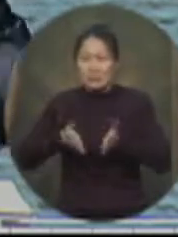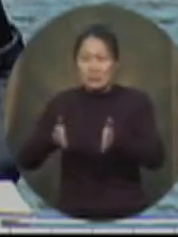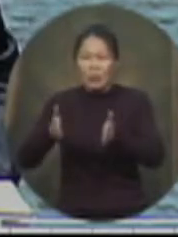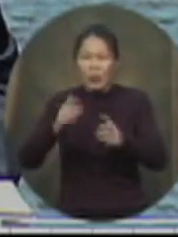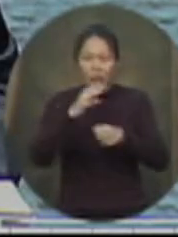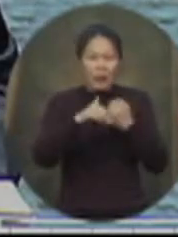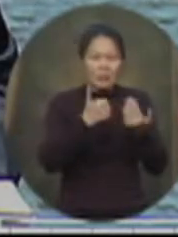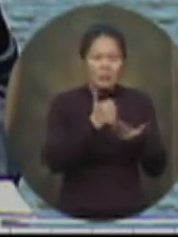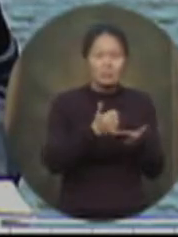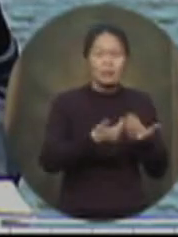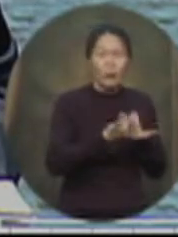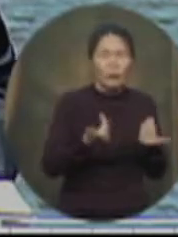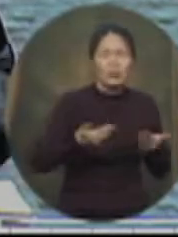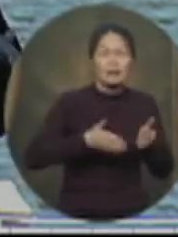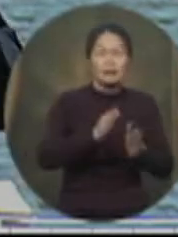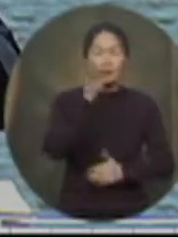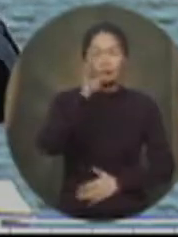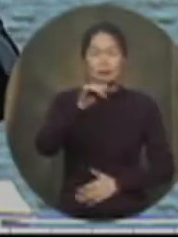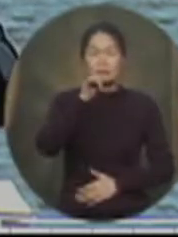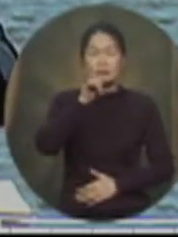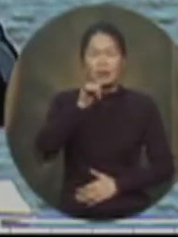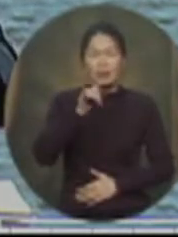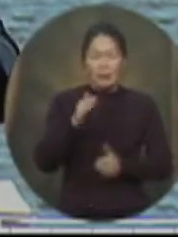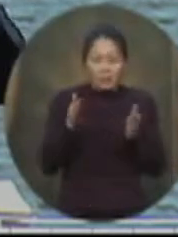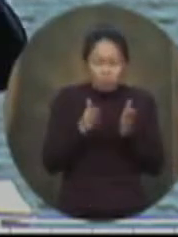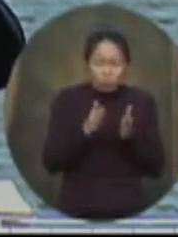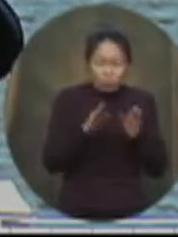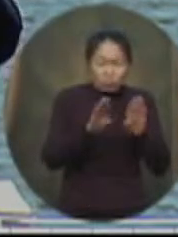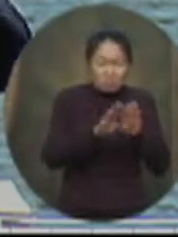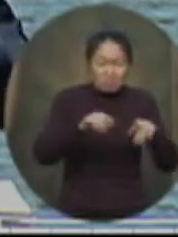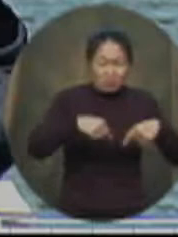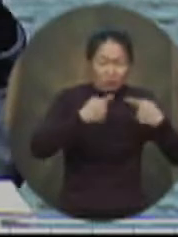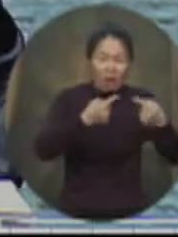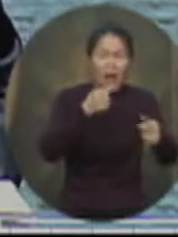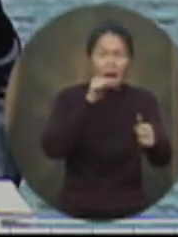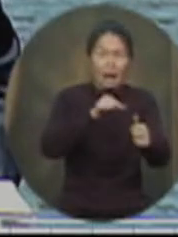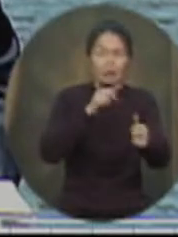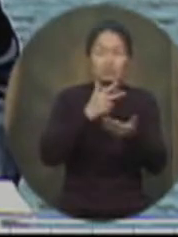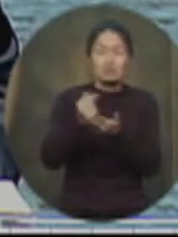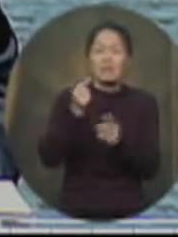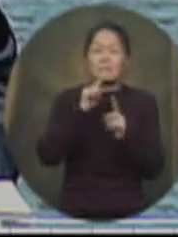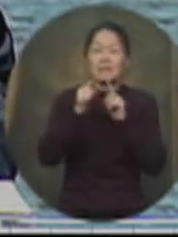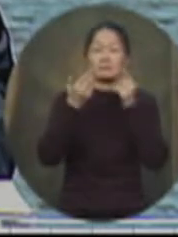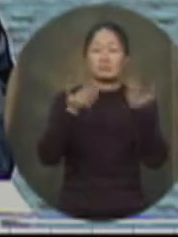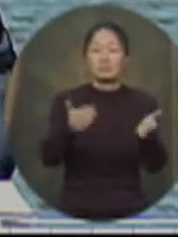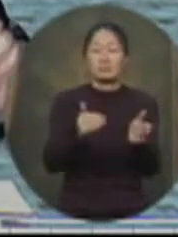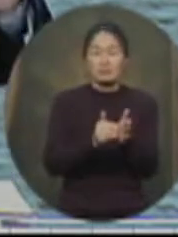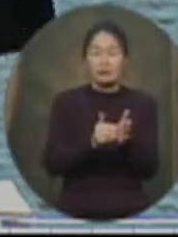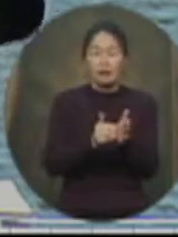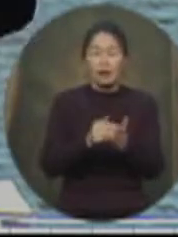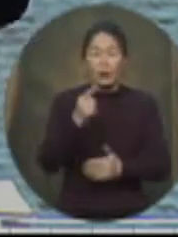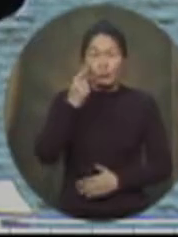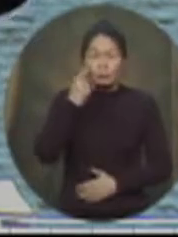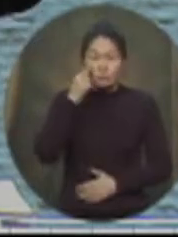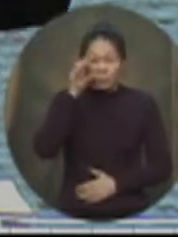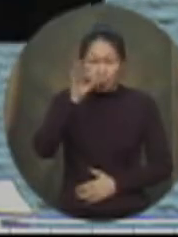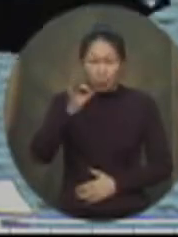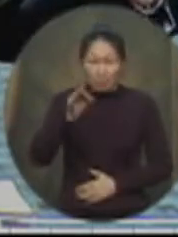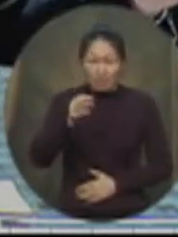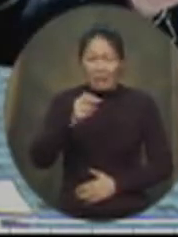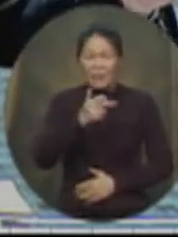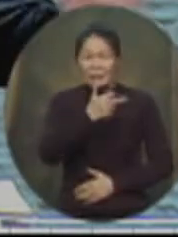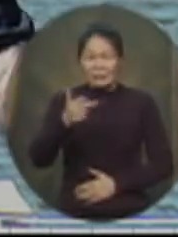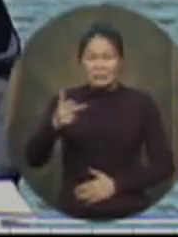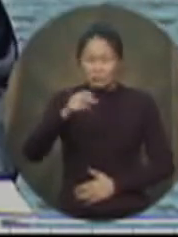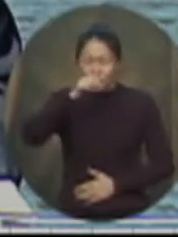보입니다 좁은 문으로 들어가라 주님 분명히 말씀하셨습니다 눈으로 보기에 큭 요 크고